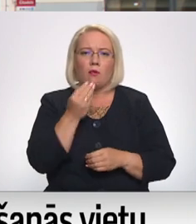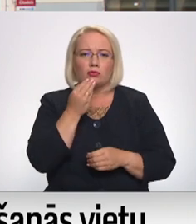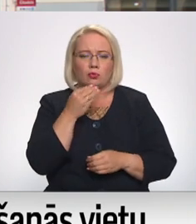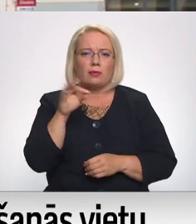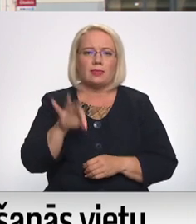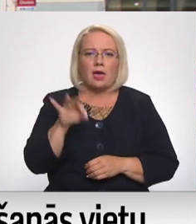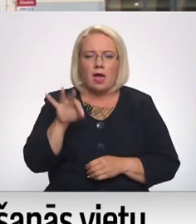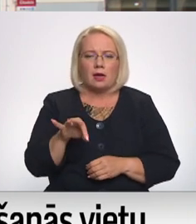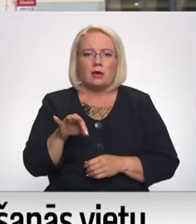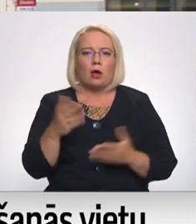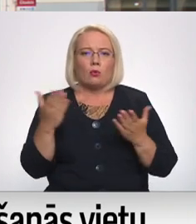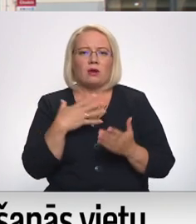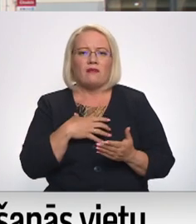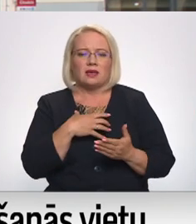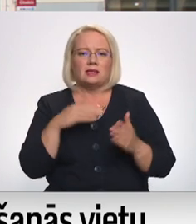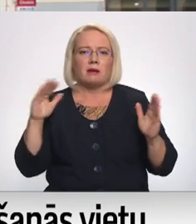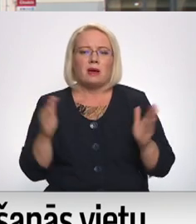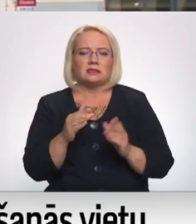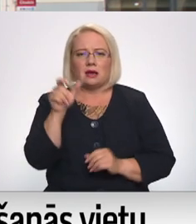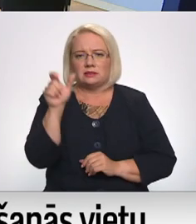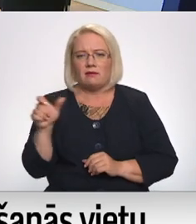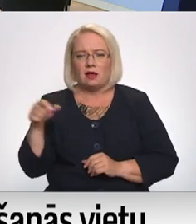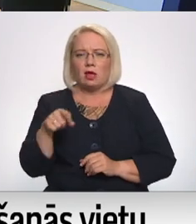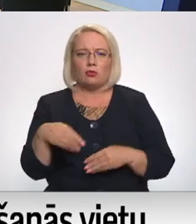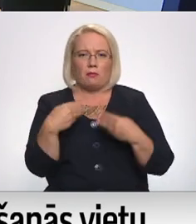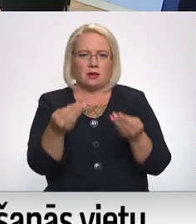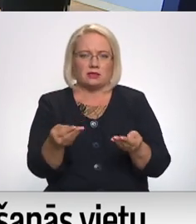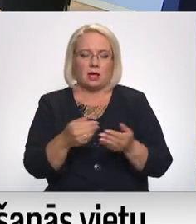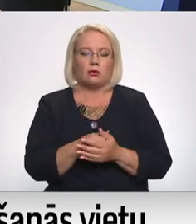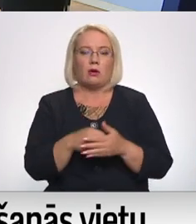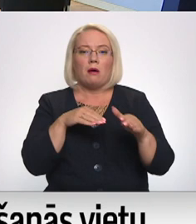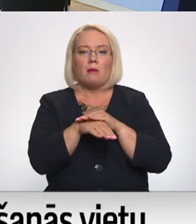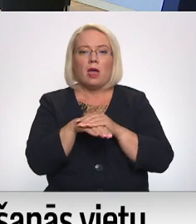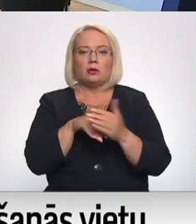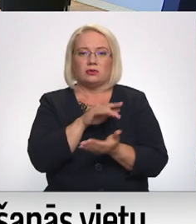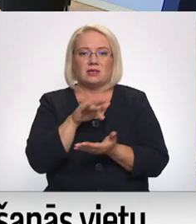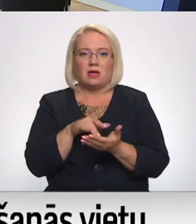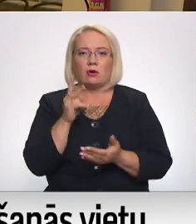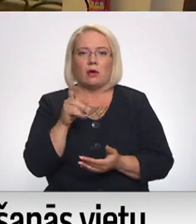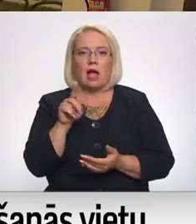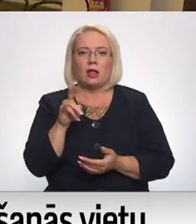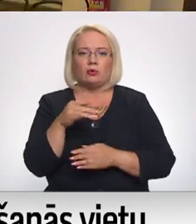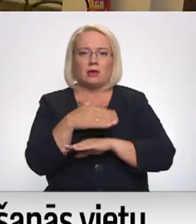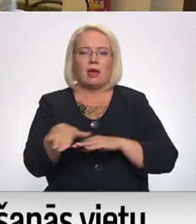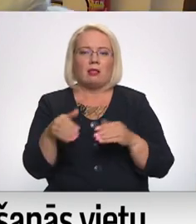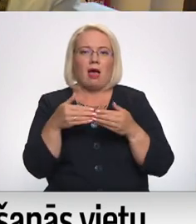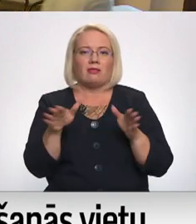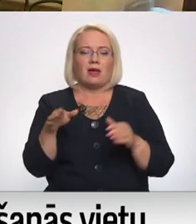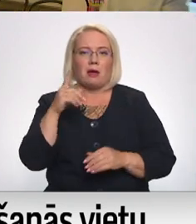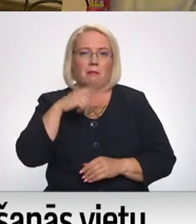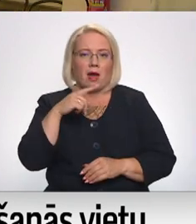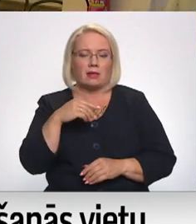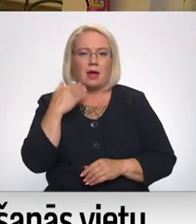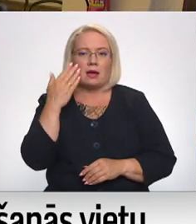tēju, respektīvi kaut ko, kur ir vajadzīgi mazāks cilvēku resursu, lai to visu pasniegtu. Bēgļu centru Kaļķu ielā atvēra martā pēc tam, kad